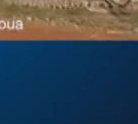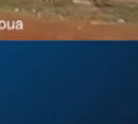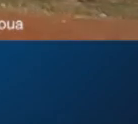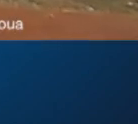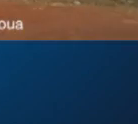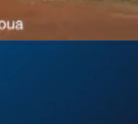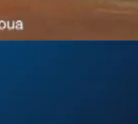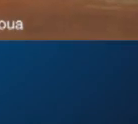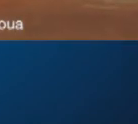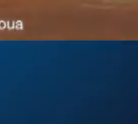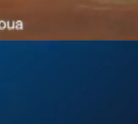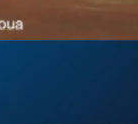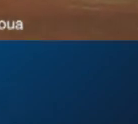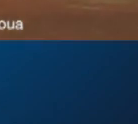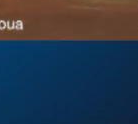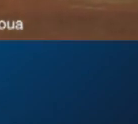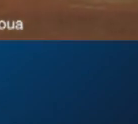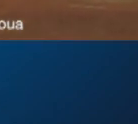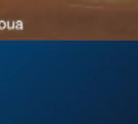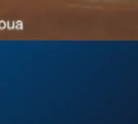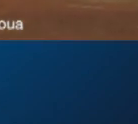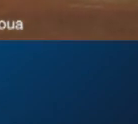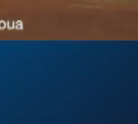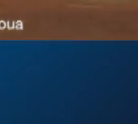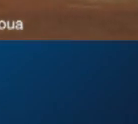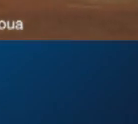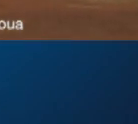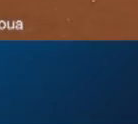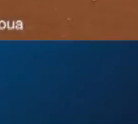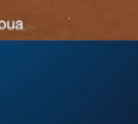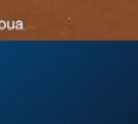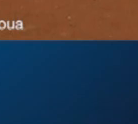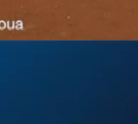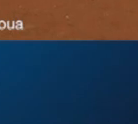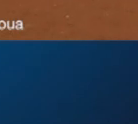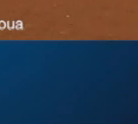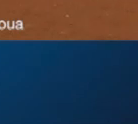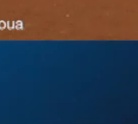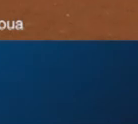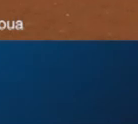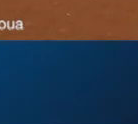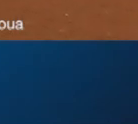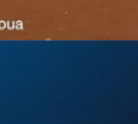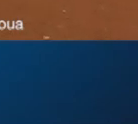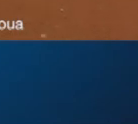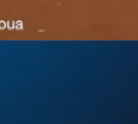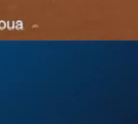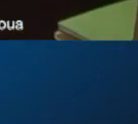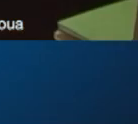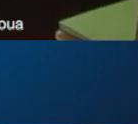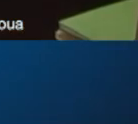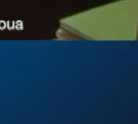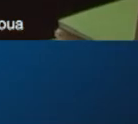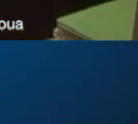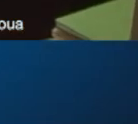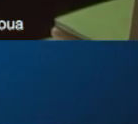de Vavoie, appartenant à l'ex-zone CNO lors de la crise ivoirienne, a retrouvé aujourd'hui la normalité et l'autorité de l'État. L'administration fonctionne, mais que